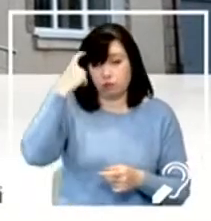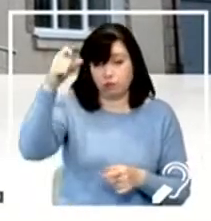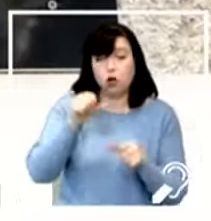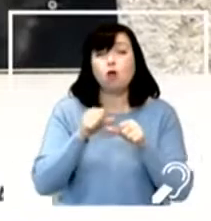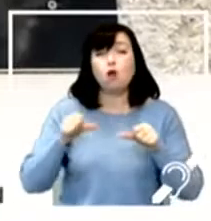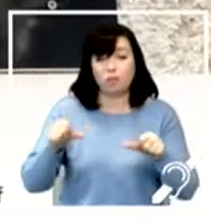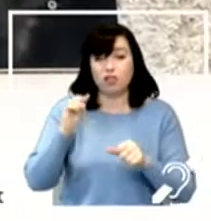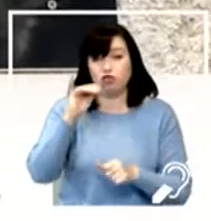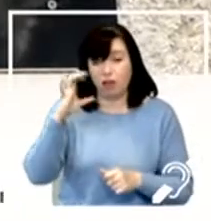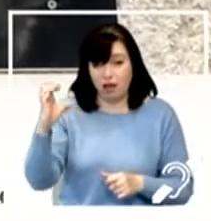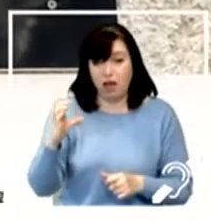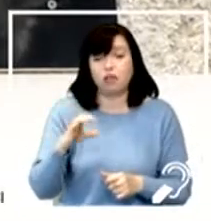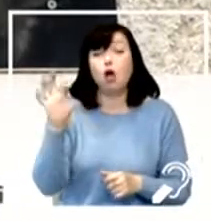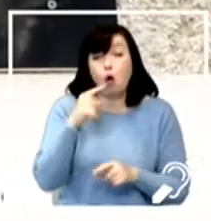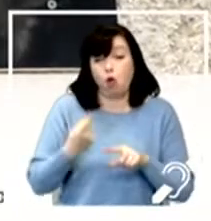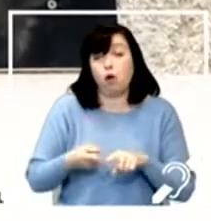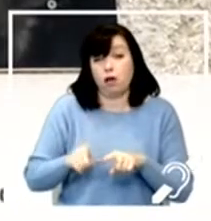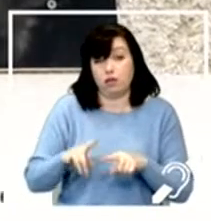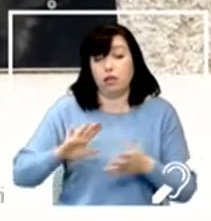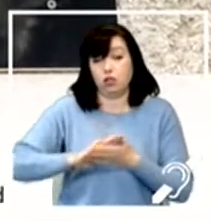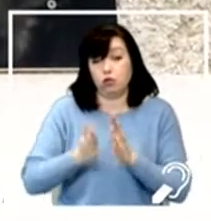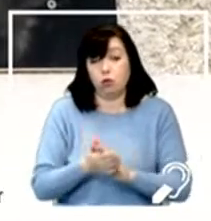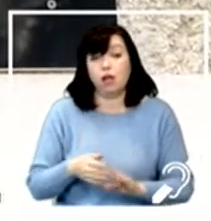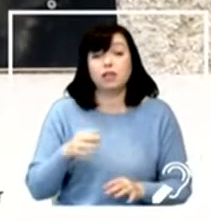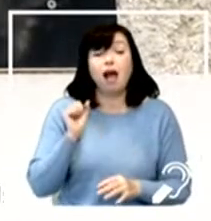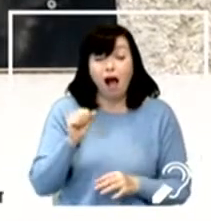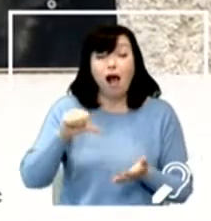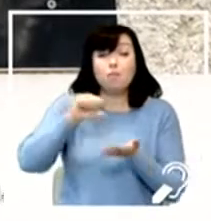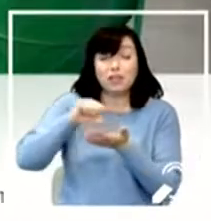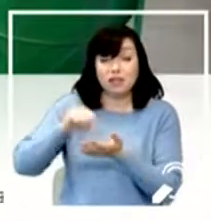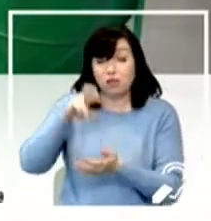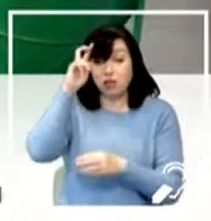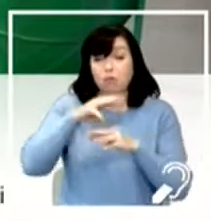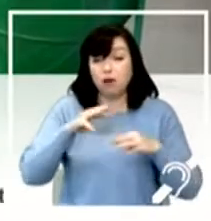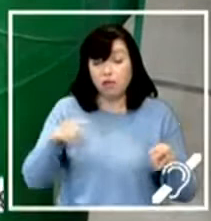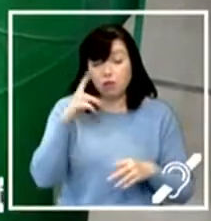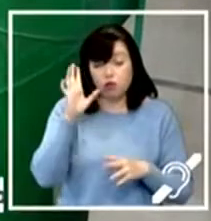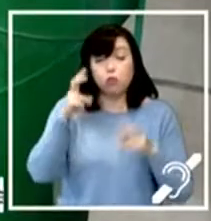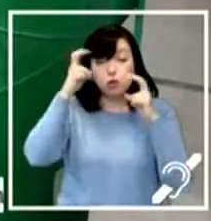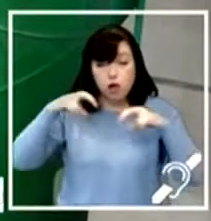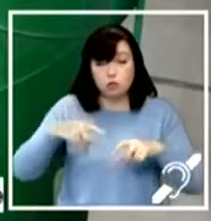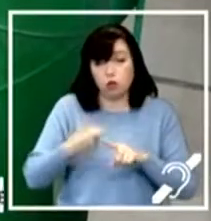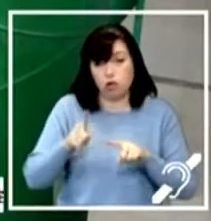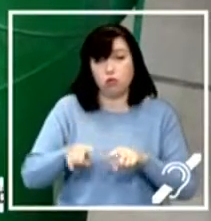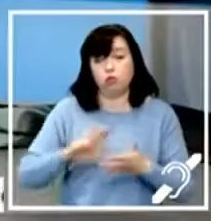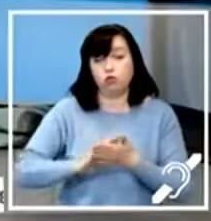pentru Situații Excepționale despre acest caz. La rândul lor, reprezentanții guvernului spun că vor analiza